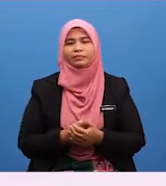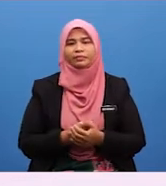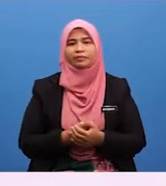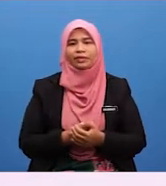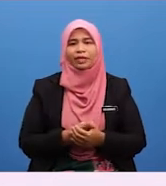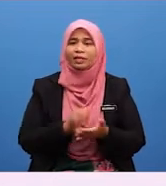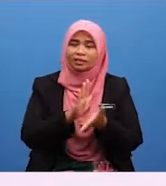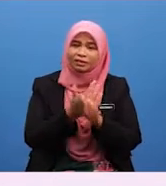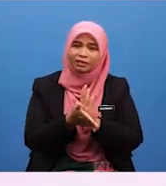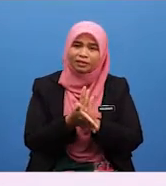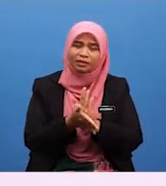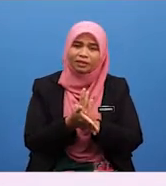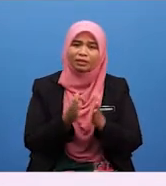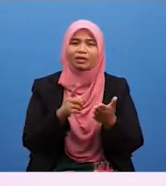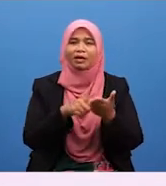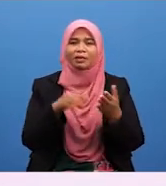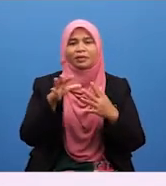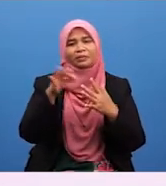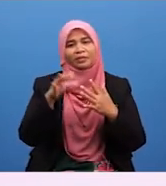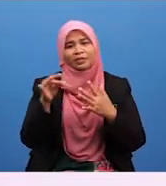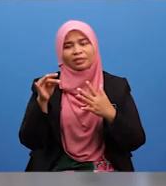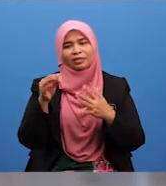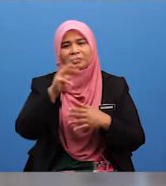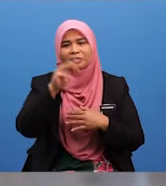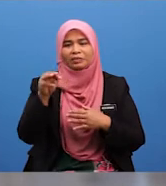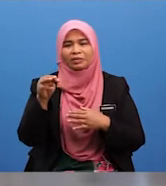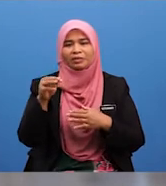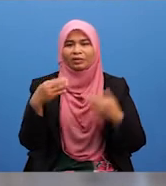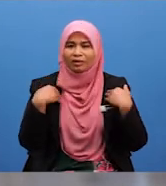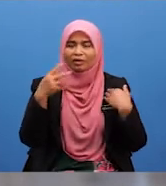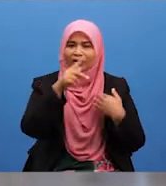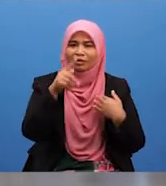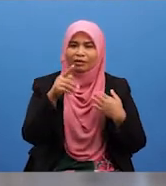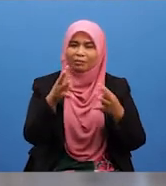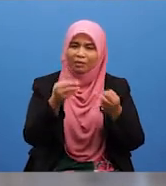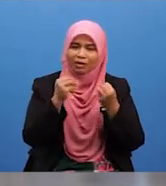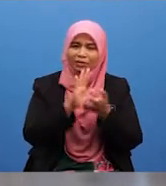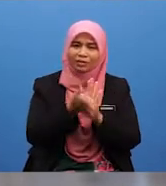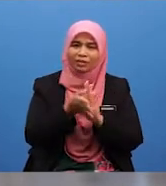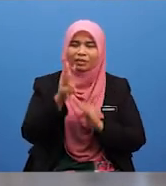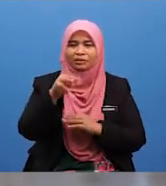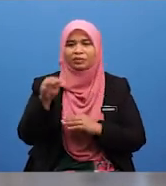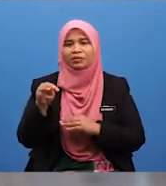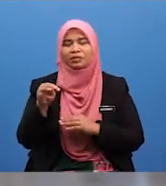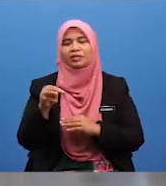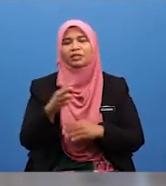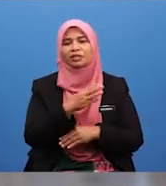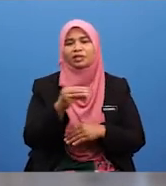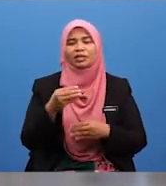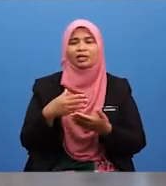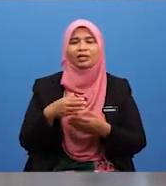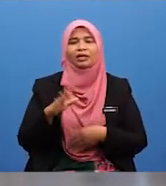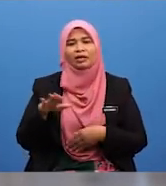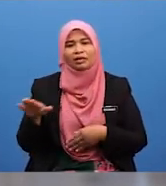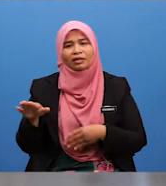Jadi, apa pilihan murid-murid? Adakah ingin menjadi murid dan anak